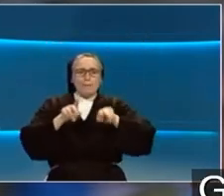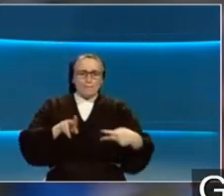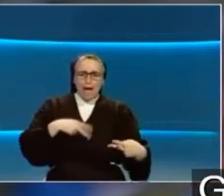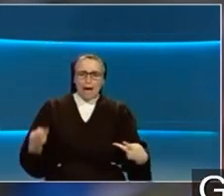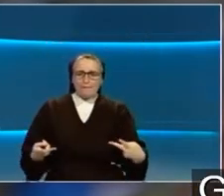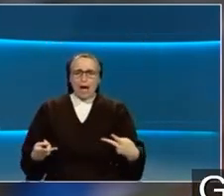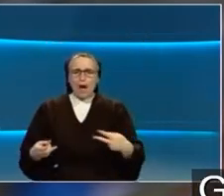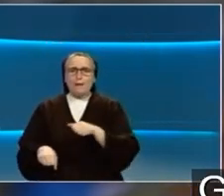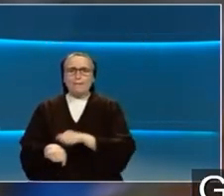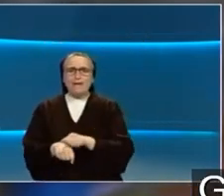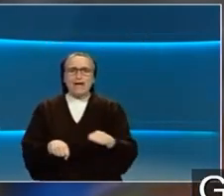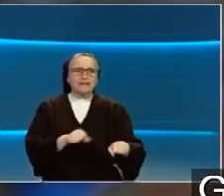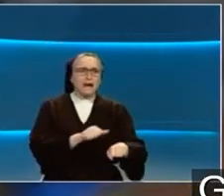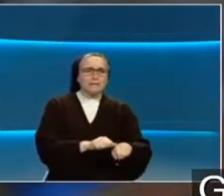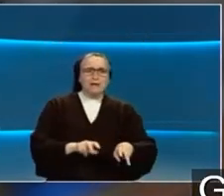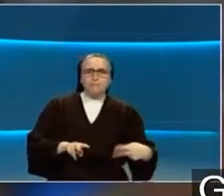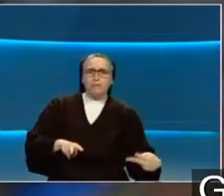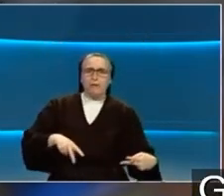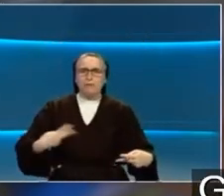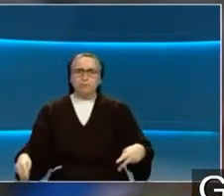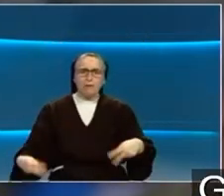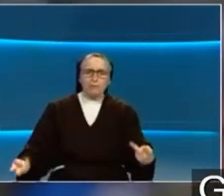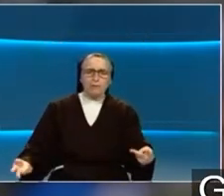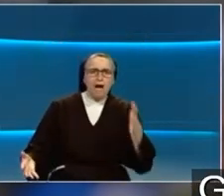descenderunt in profundum quasi